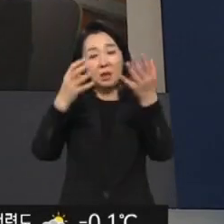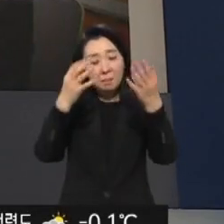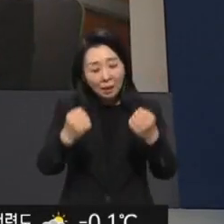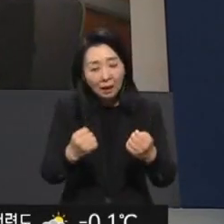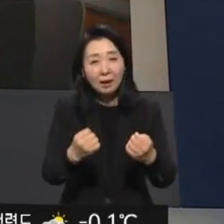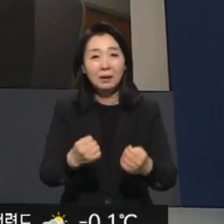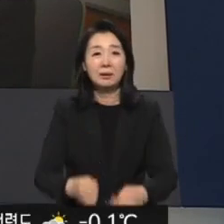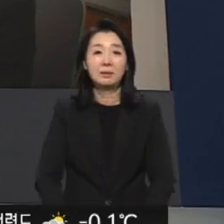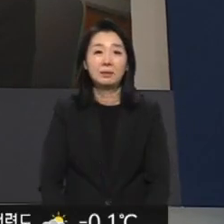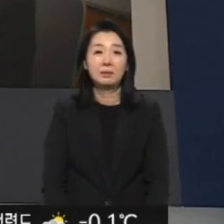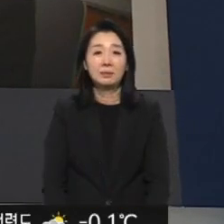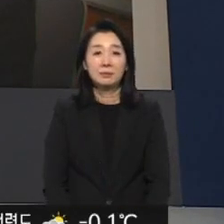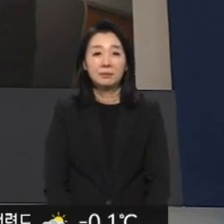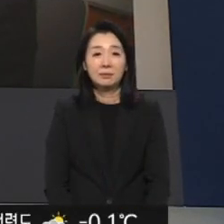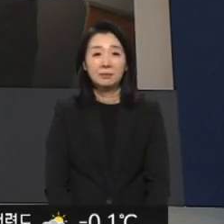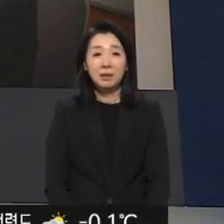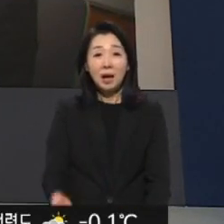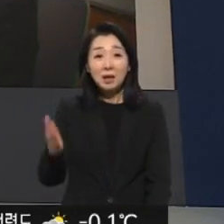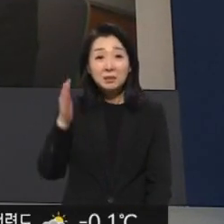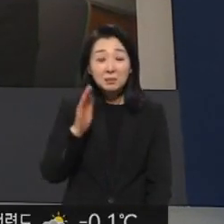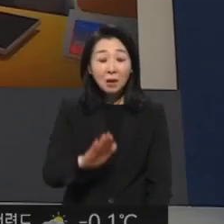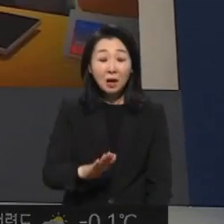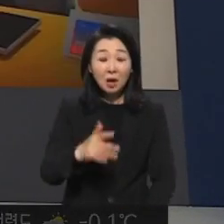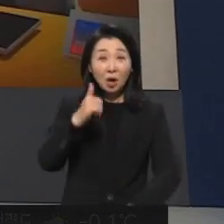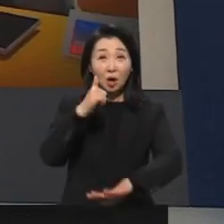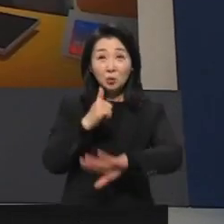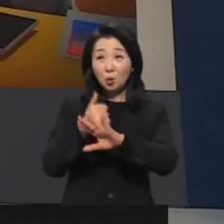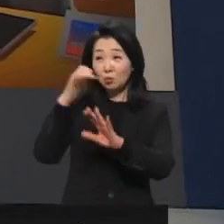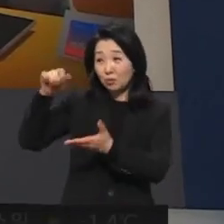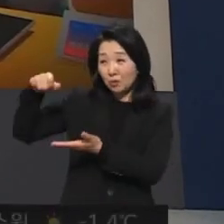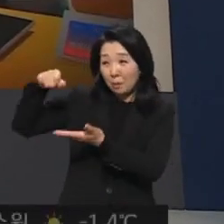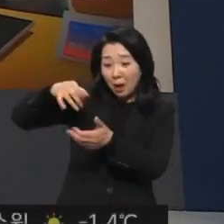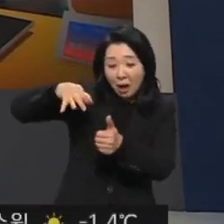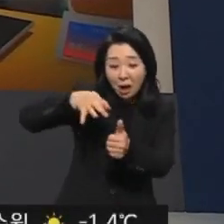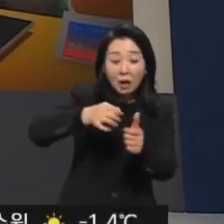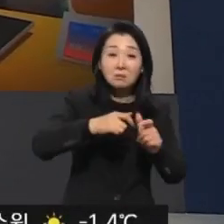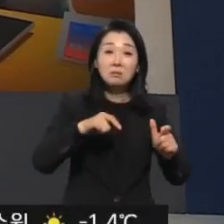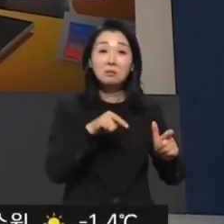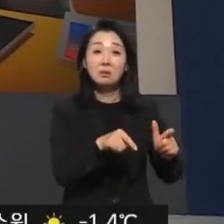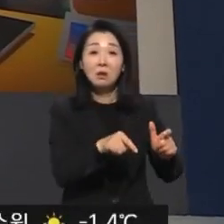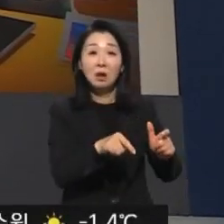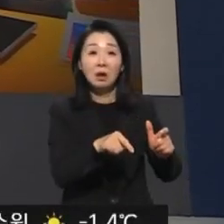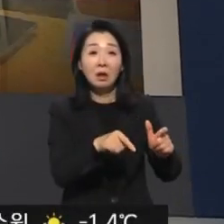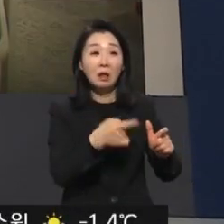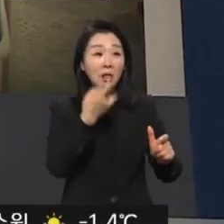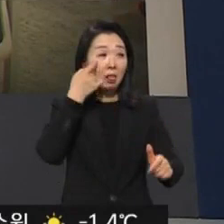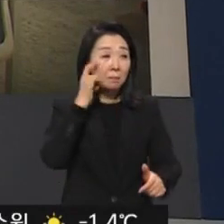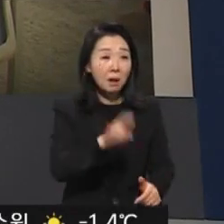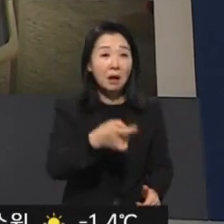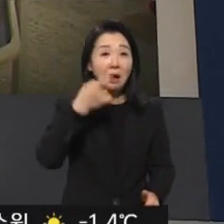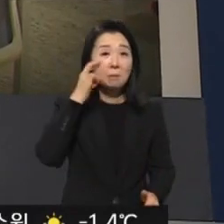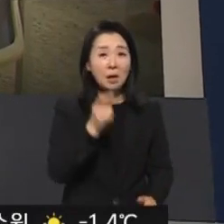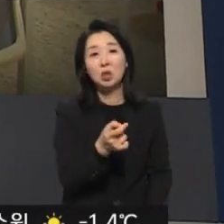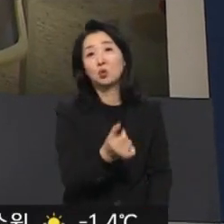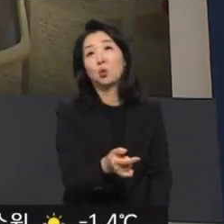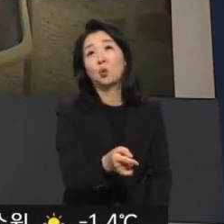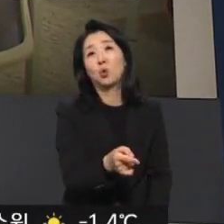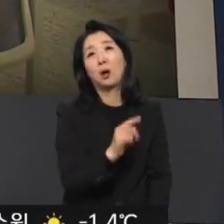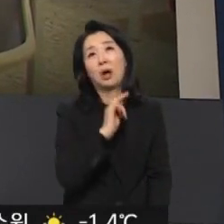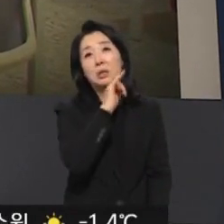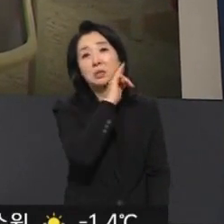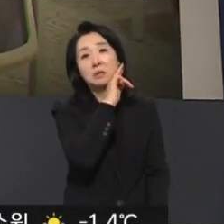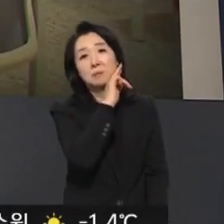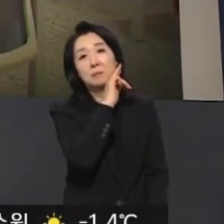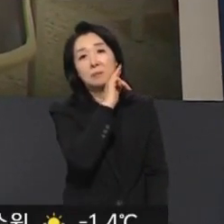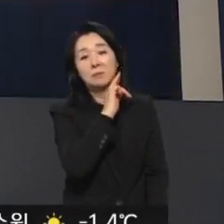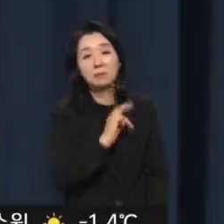역시 언급했는데요. 그런데도 정작 이 늘어난 지원 규모에 비해 적발된 건수가 미미하다는 점을 의심하고